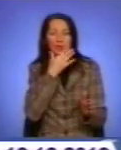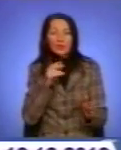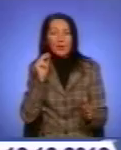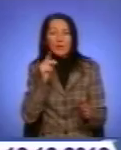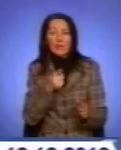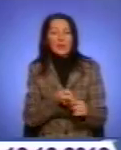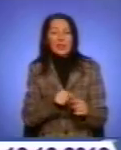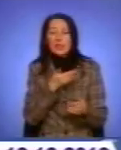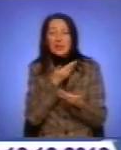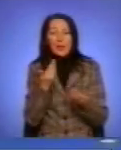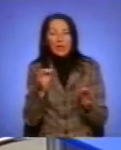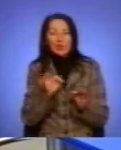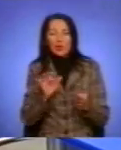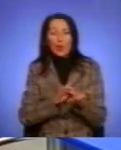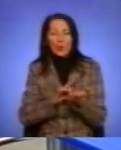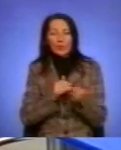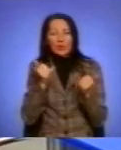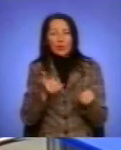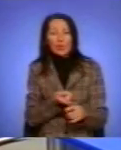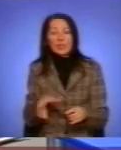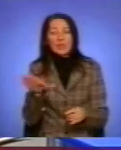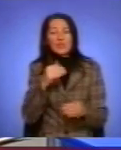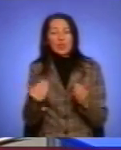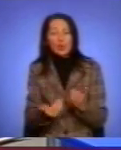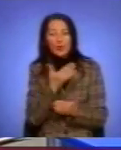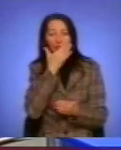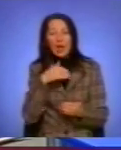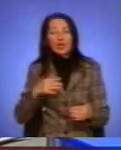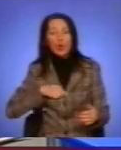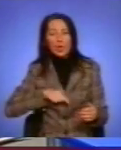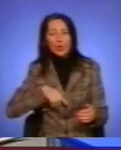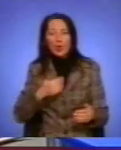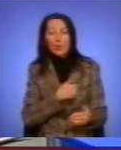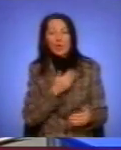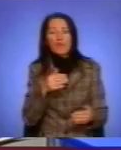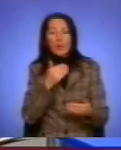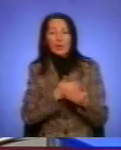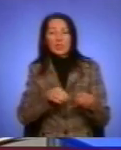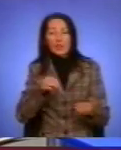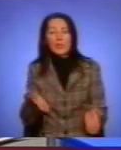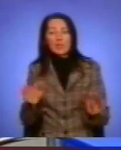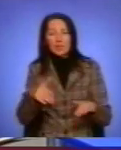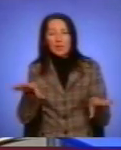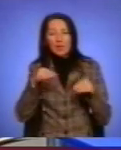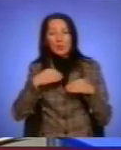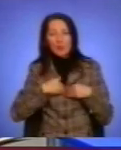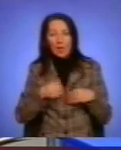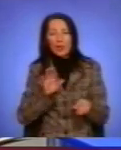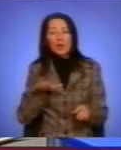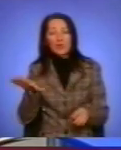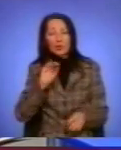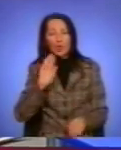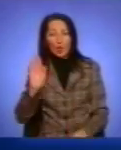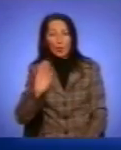нічого магічного. А на сьогодні це всі новини. Гарного настрою бажаю вам канал ТТБ. Залишайтеся разом з нами і на все добре.